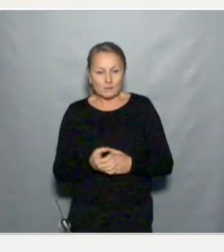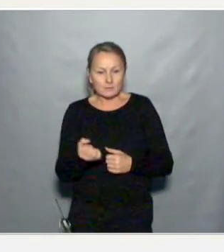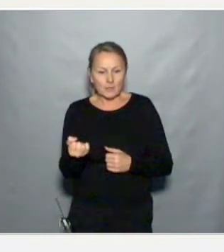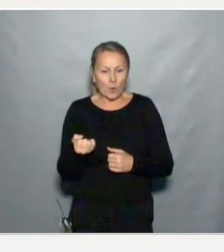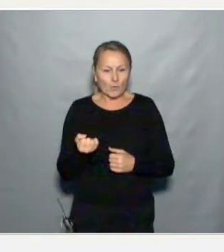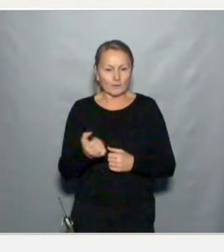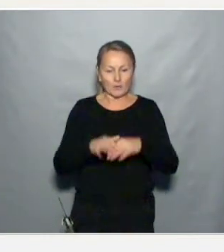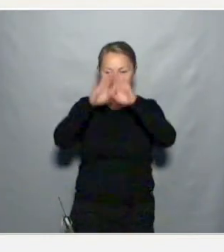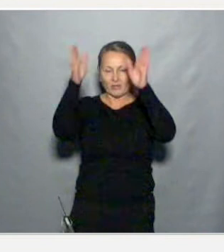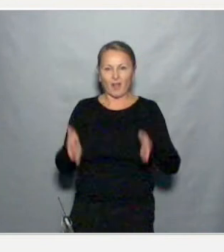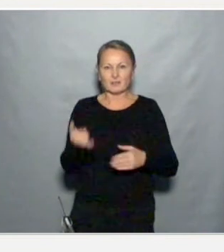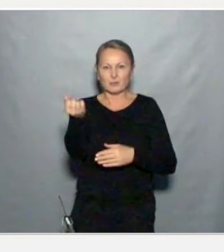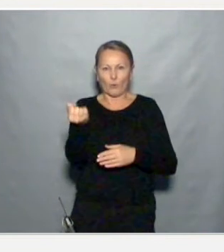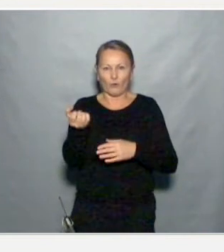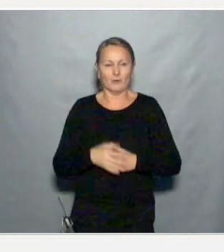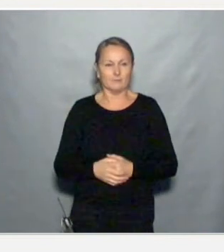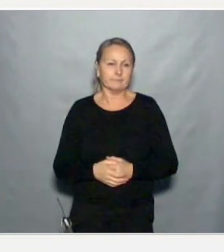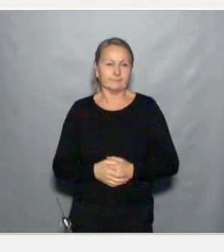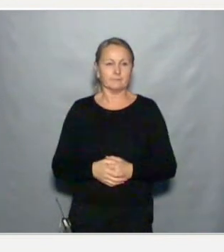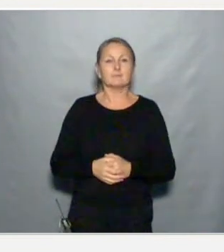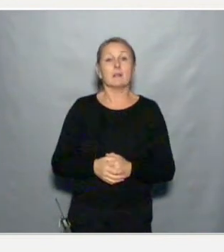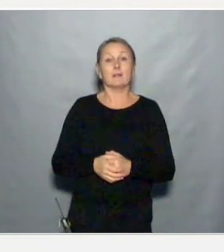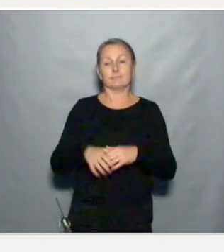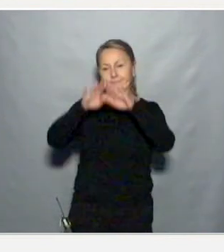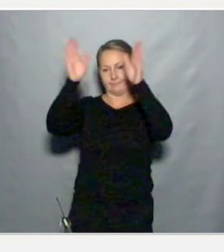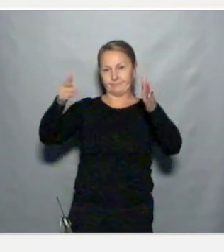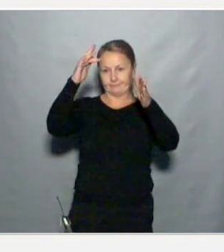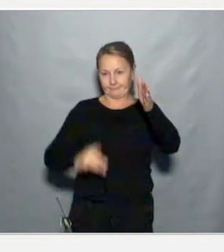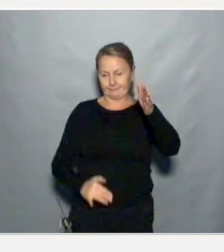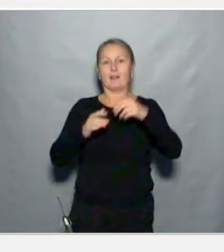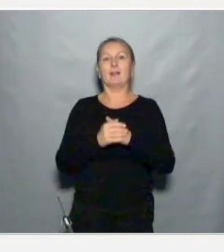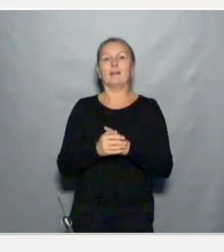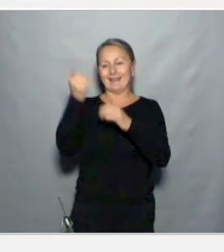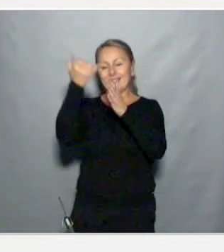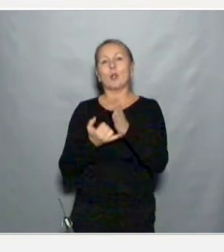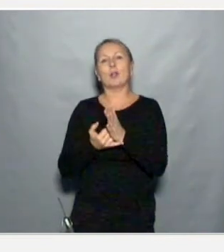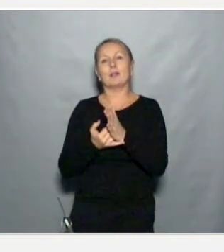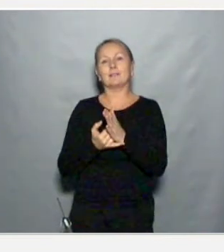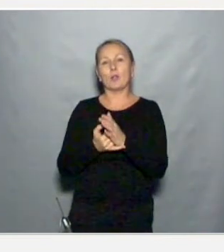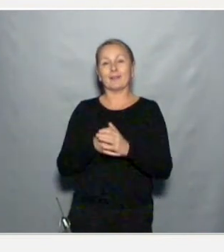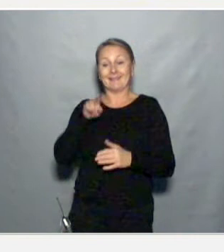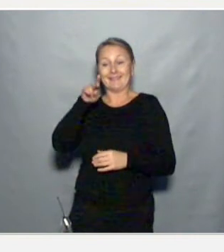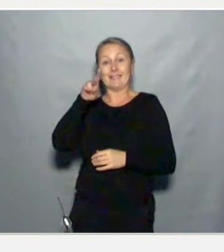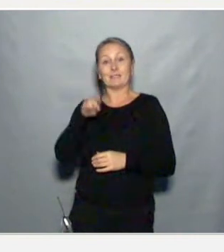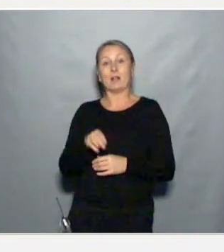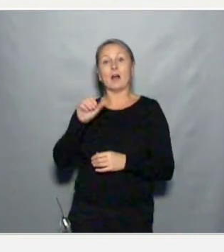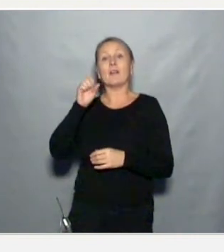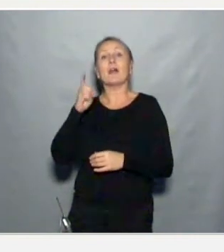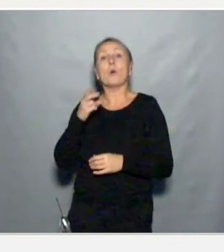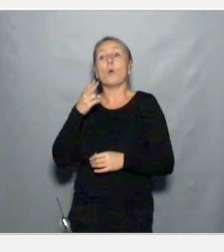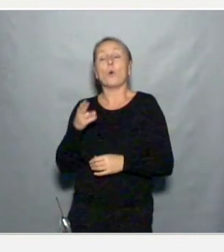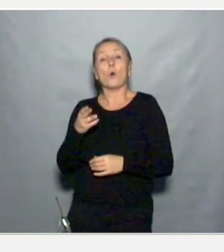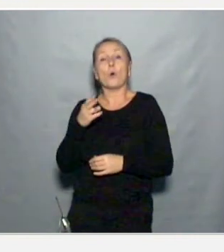2,5 gånger 2,5 meter stor låda, vilken innehåller en digital ADHD-upplevelse. Med hjälp av tablet